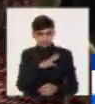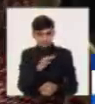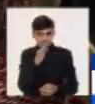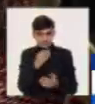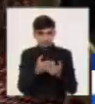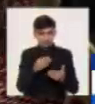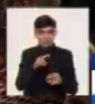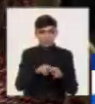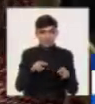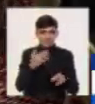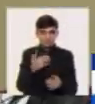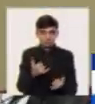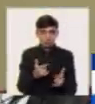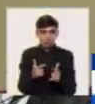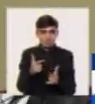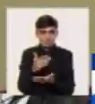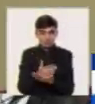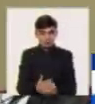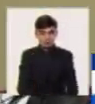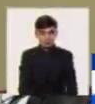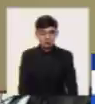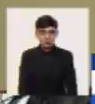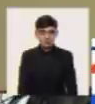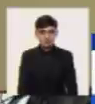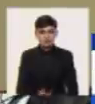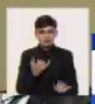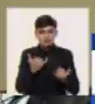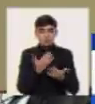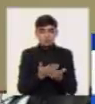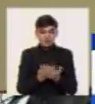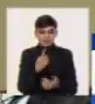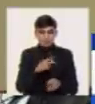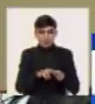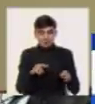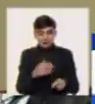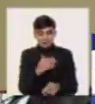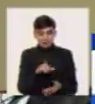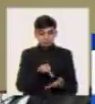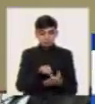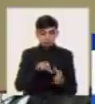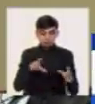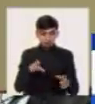үміткерлері осы бастан қамданып жатыр екен. Мысалы, қазір бір партияның тұлғалары